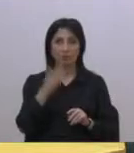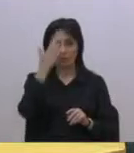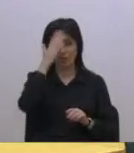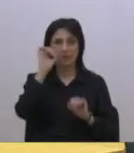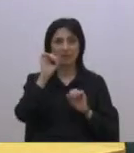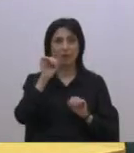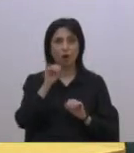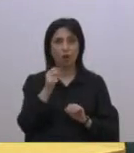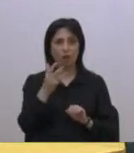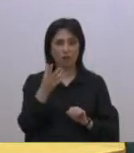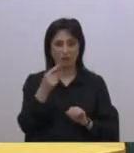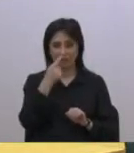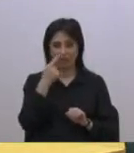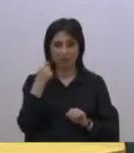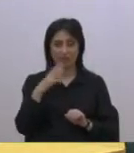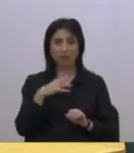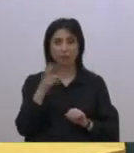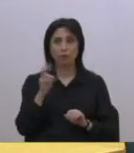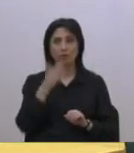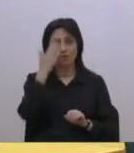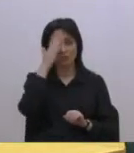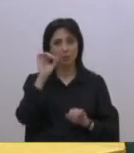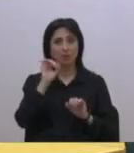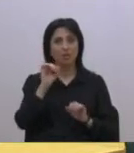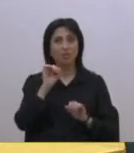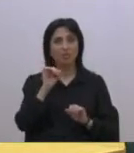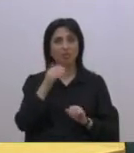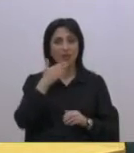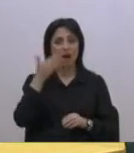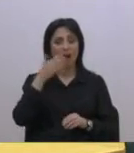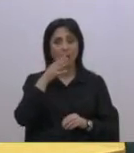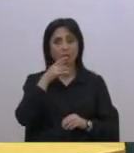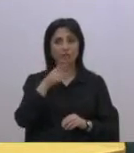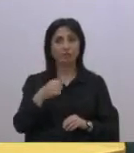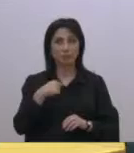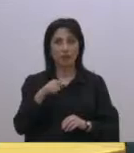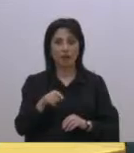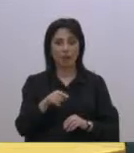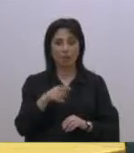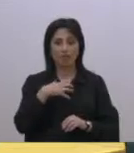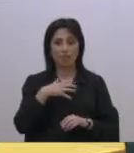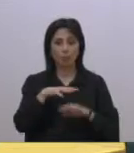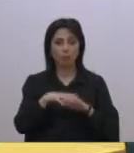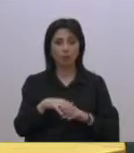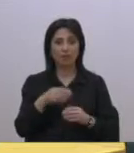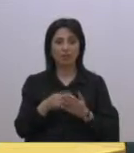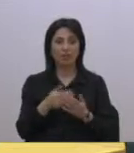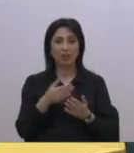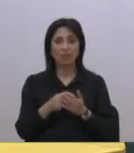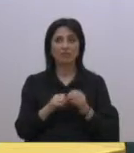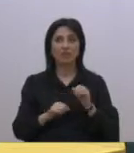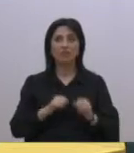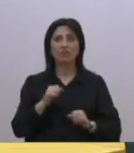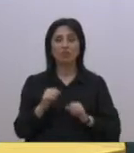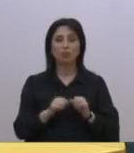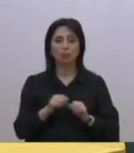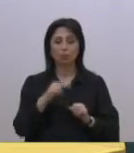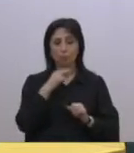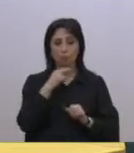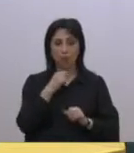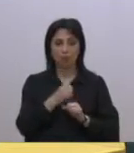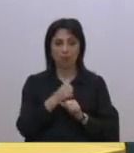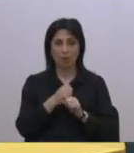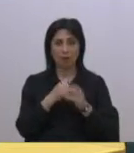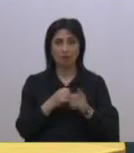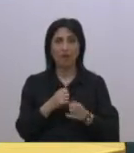დამცველი იყო რამოდენიმე დღის წინ და სახალხო დამცველის გამოსვლის დროსაც მე აი ამ ფუნდამენტურ ღირებულებებზე ვცდილობდი რომ აქცენტი